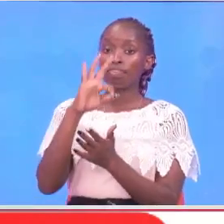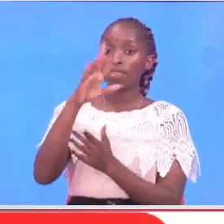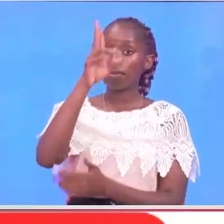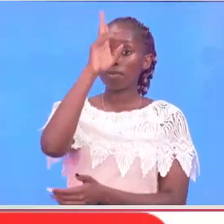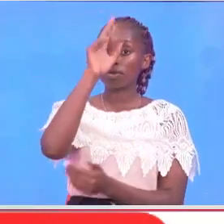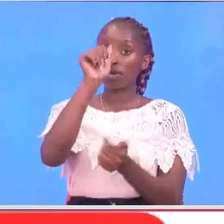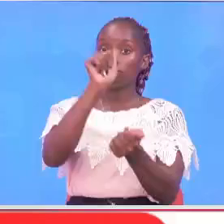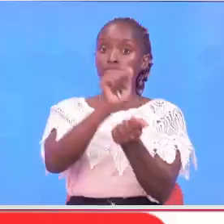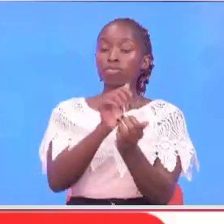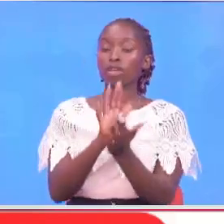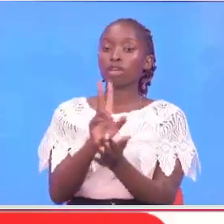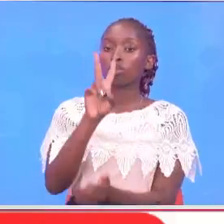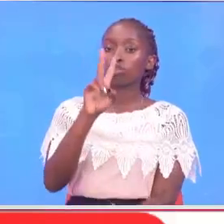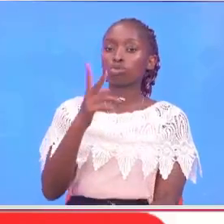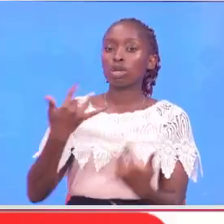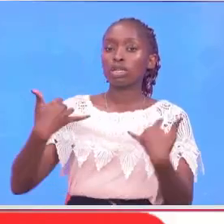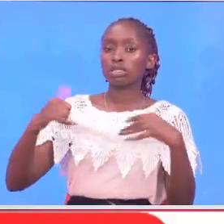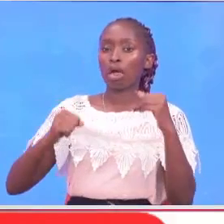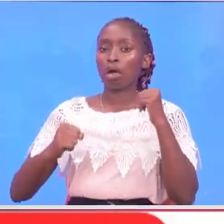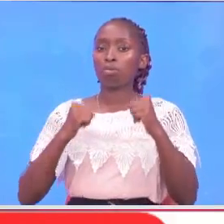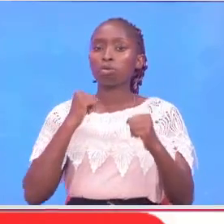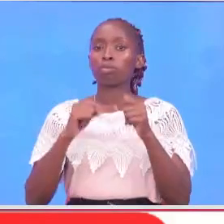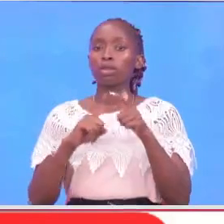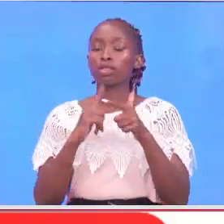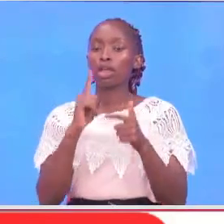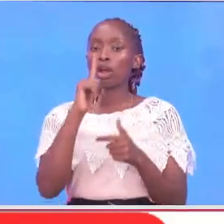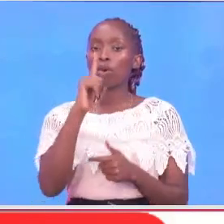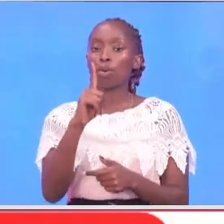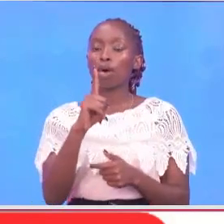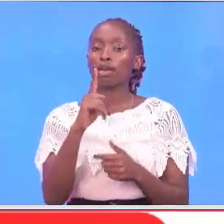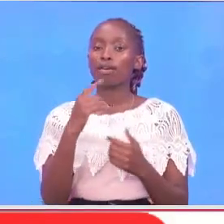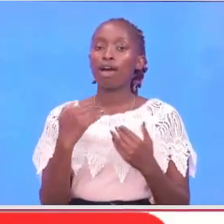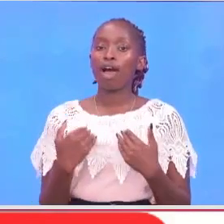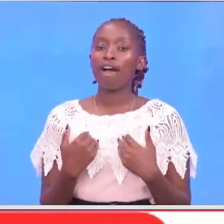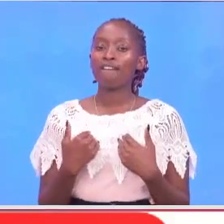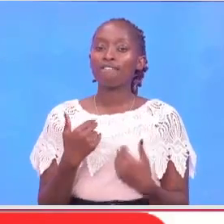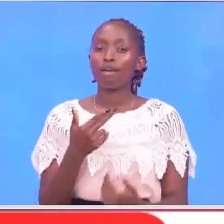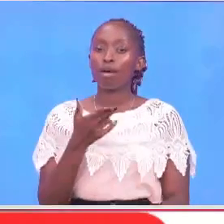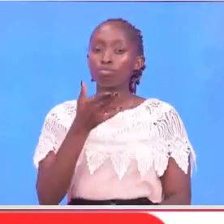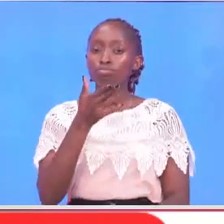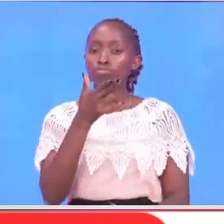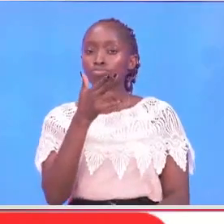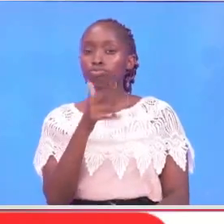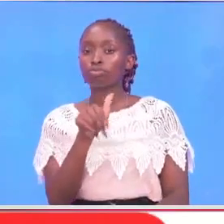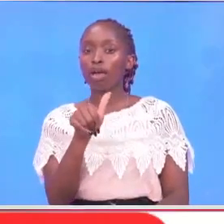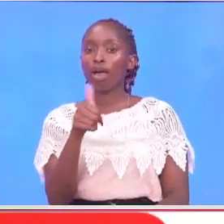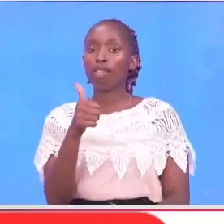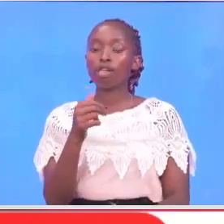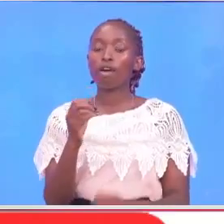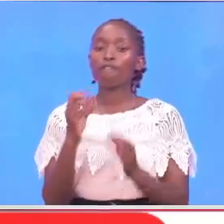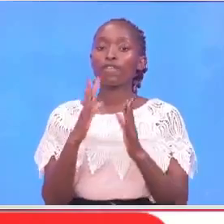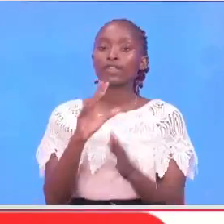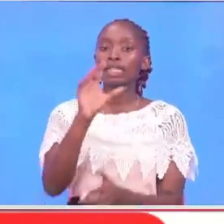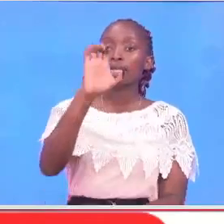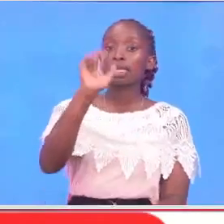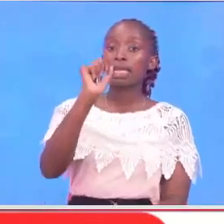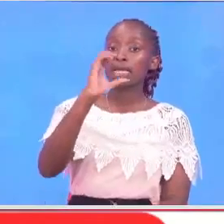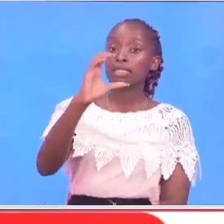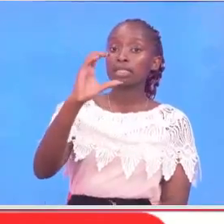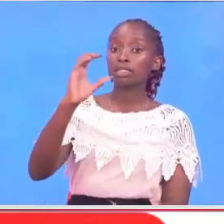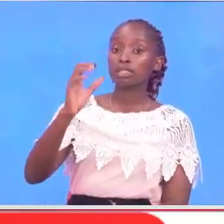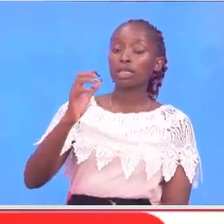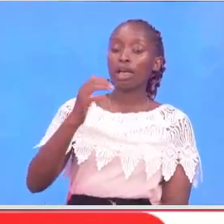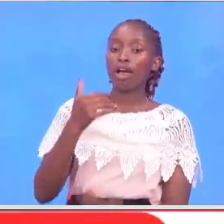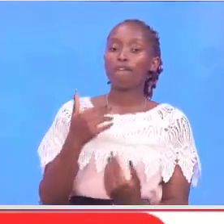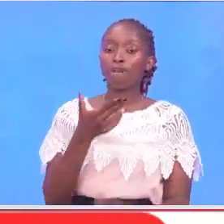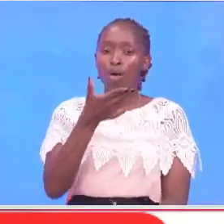wawili walijaribu kutoroka, huku mmoja wao akiwafyatulia maafisa wa EACC risasi. Paul Kirobi